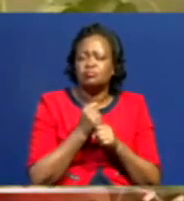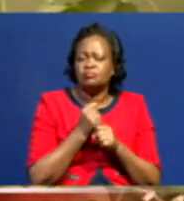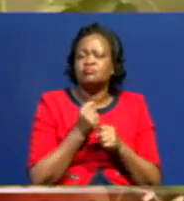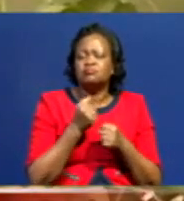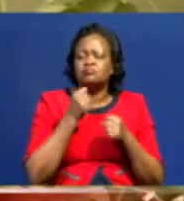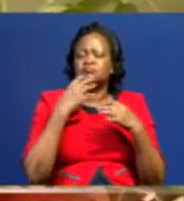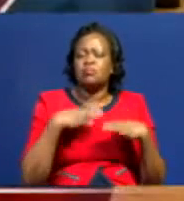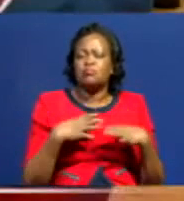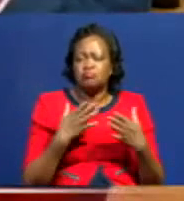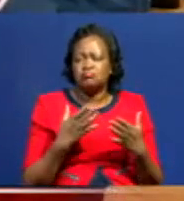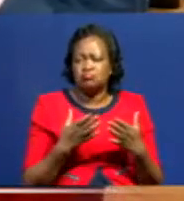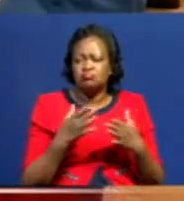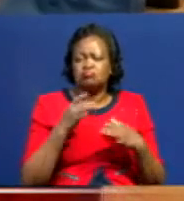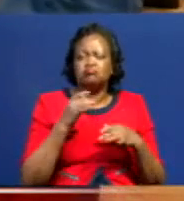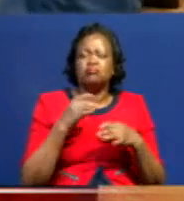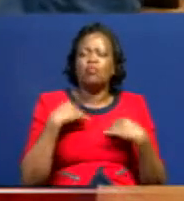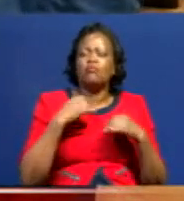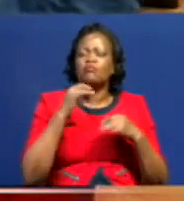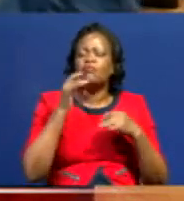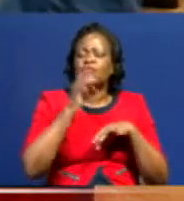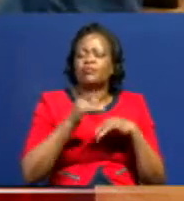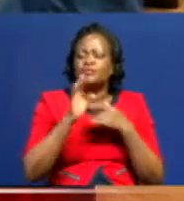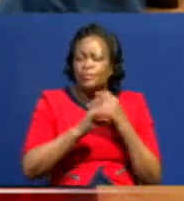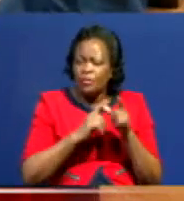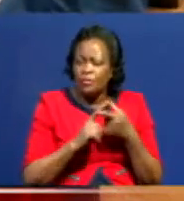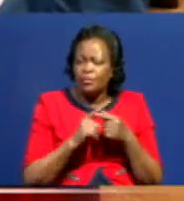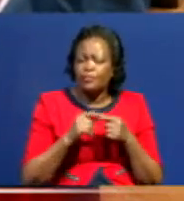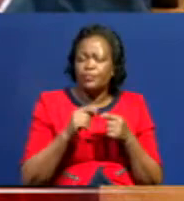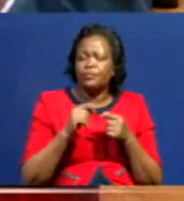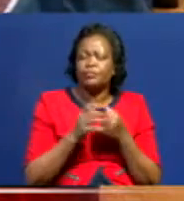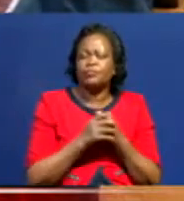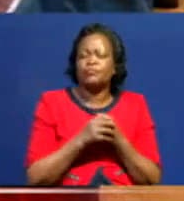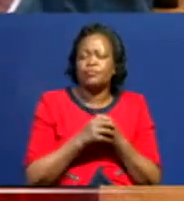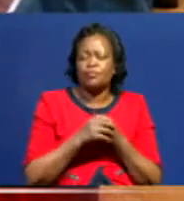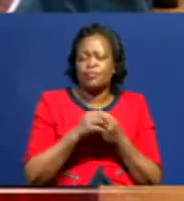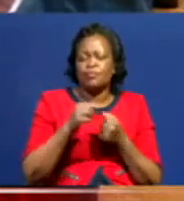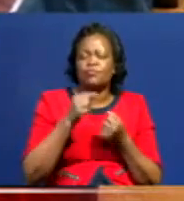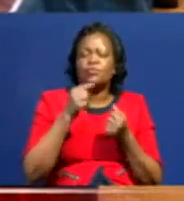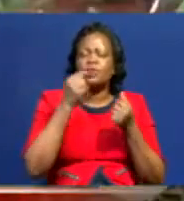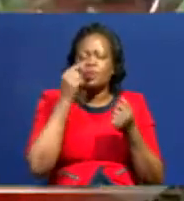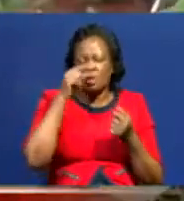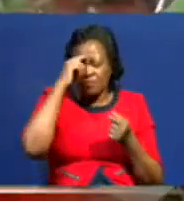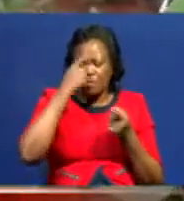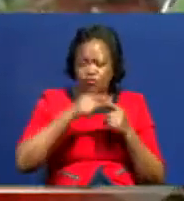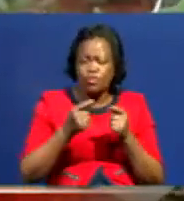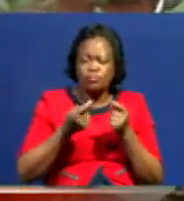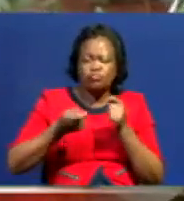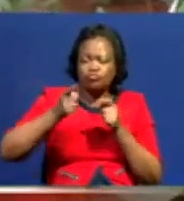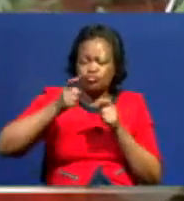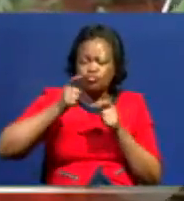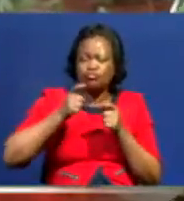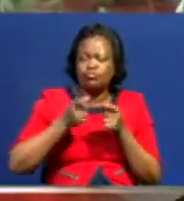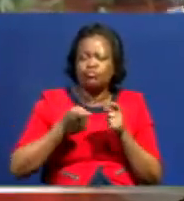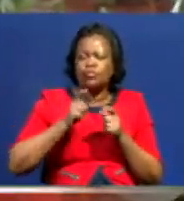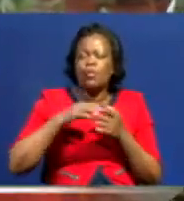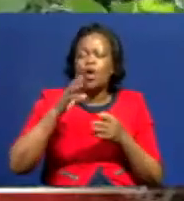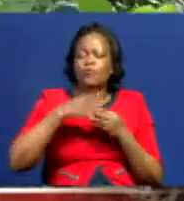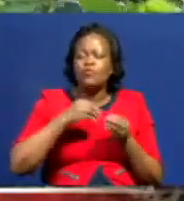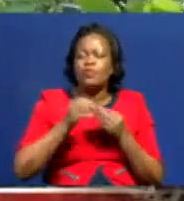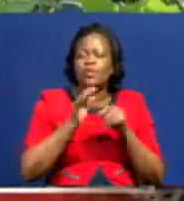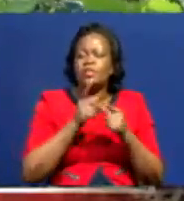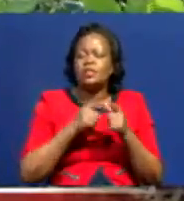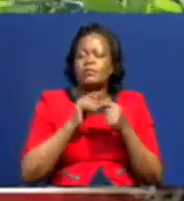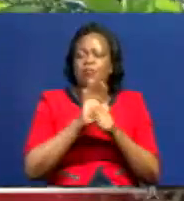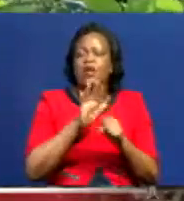humu nchini. Jitihada za serikali za kuongeza uzalishaji pamba zimeanza kuzaa matunda kuu, huku wakulima